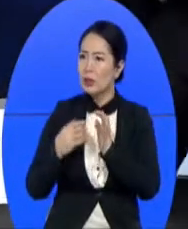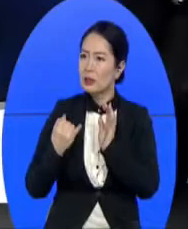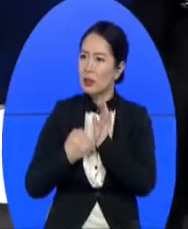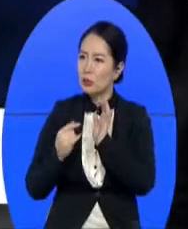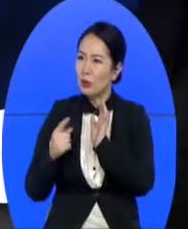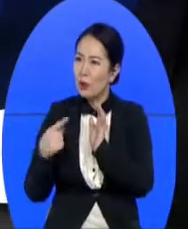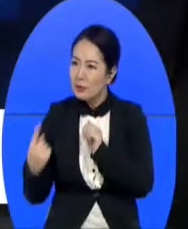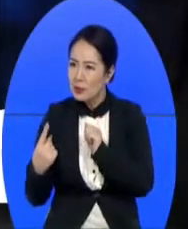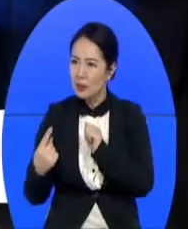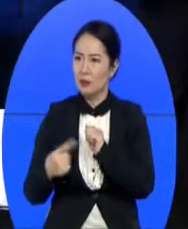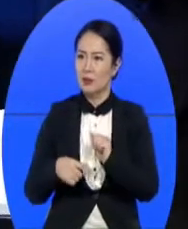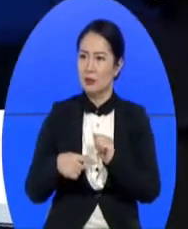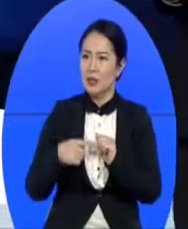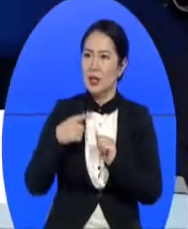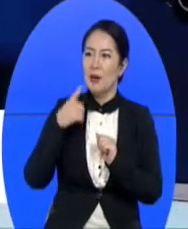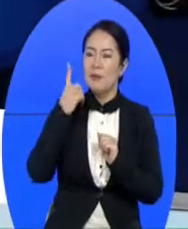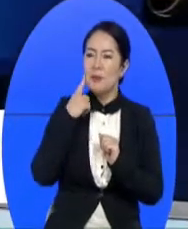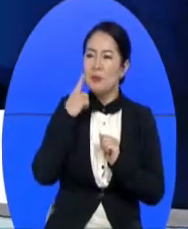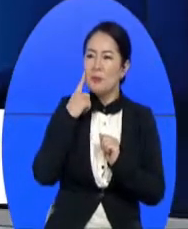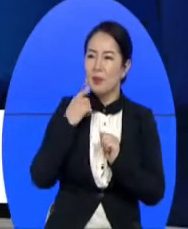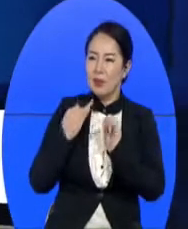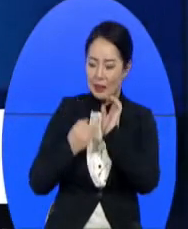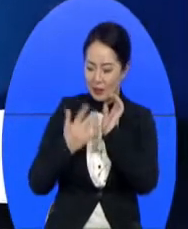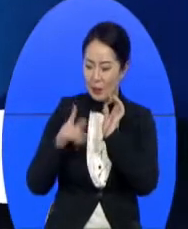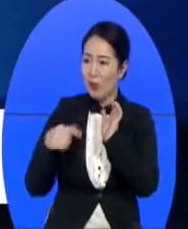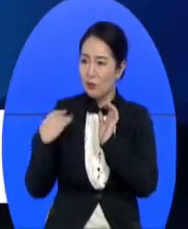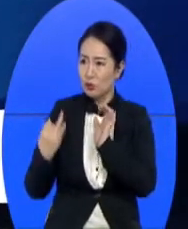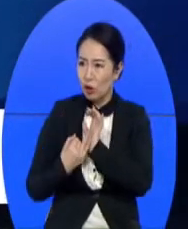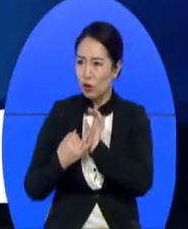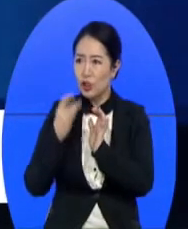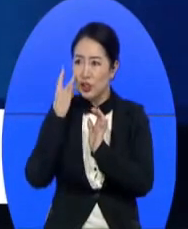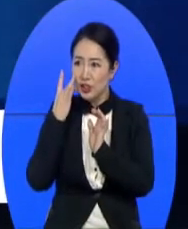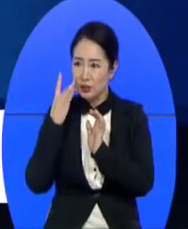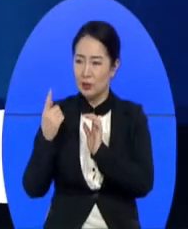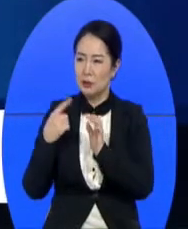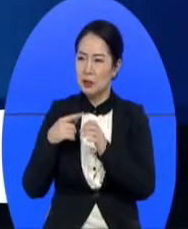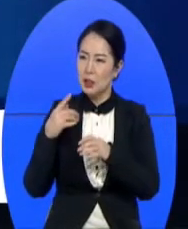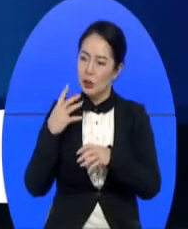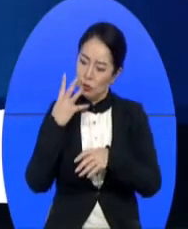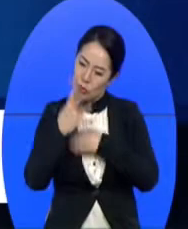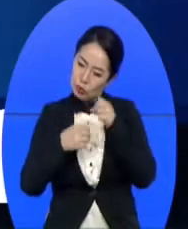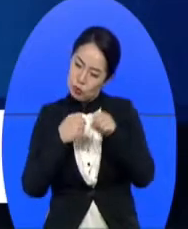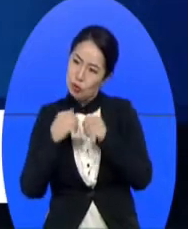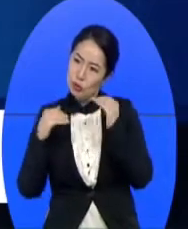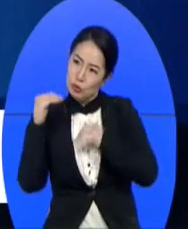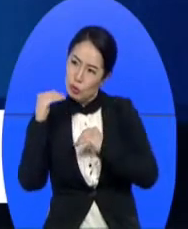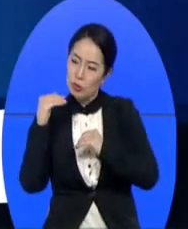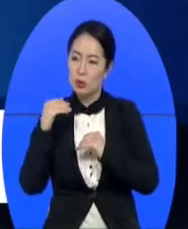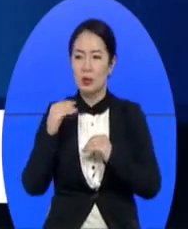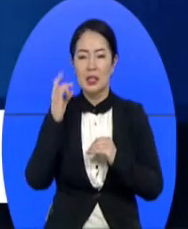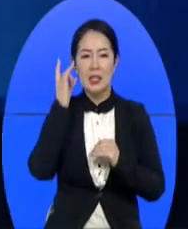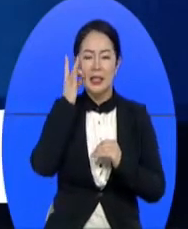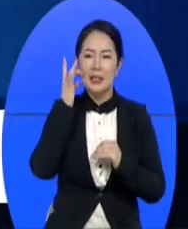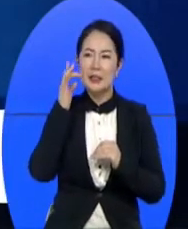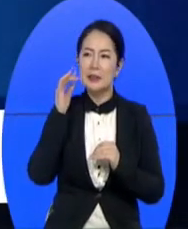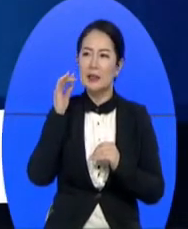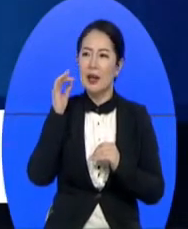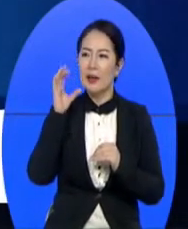хооронд 9.6 жил байгаа. Ер нь дэлхийн нийт дунджаас бол 4 жилийн зөрүүтэй байдаг. Манайх яагаад энэ эрчүүд нь ийм